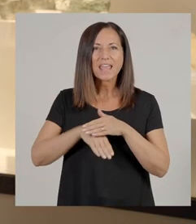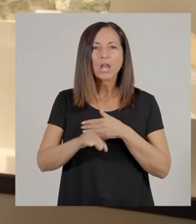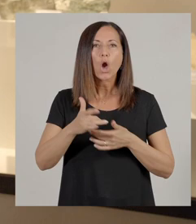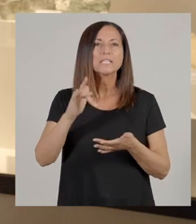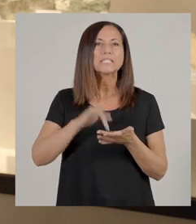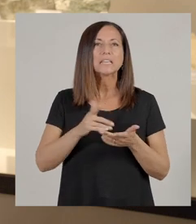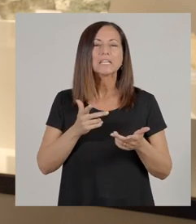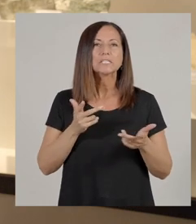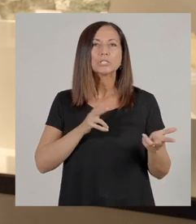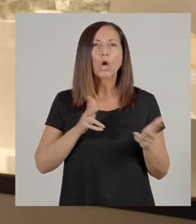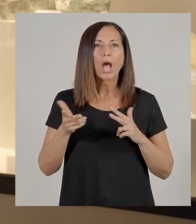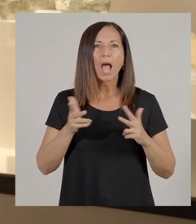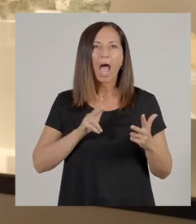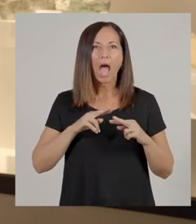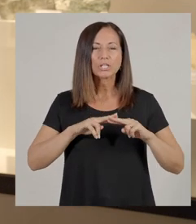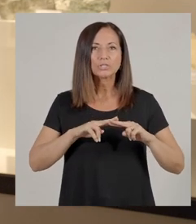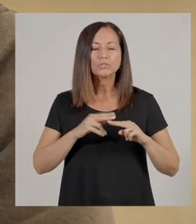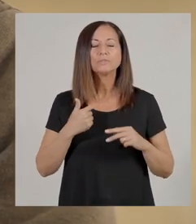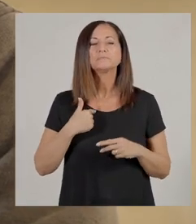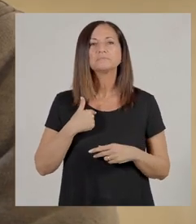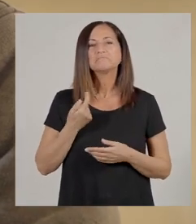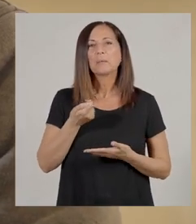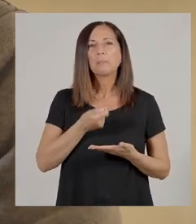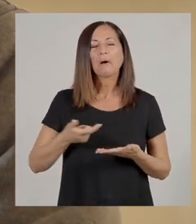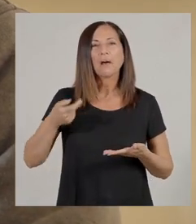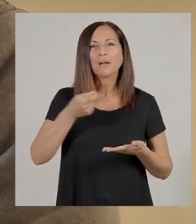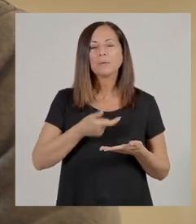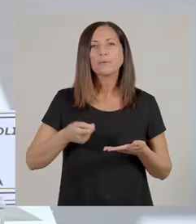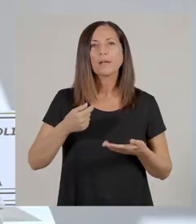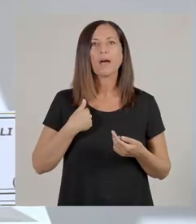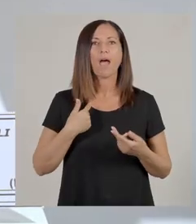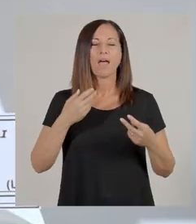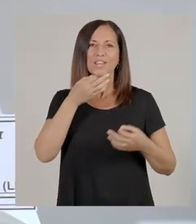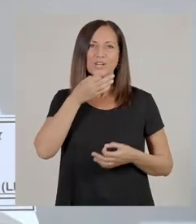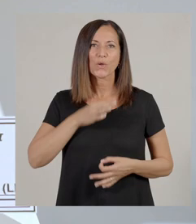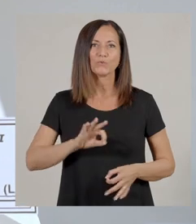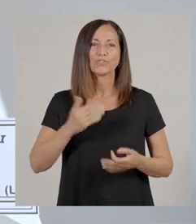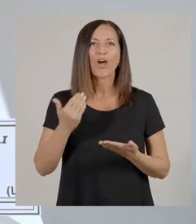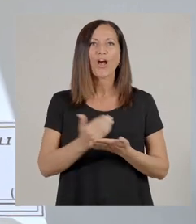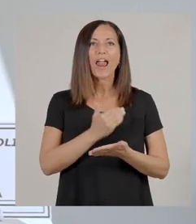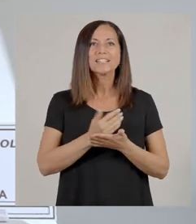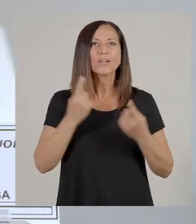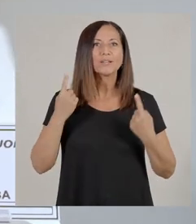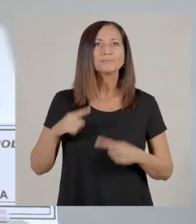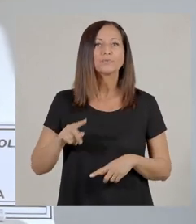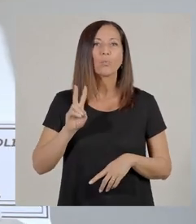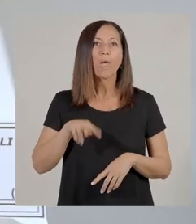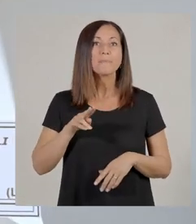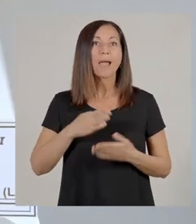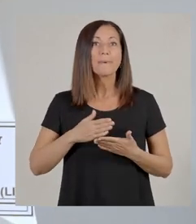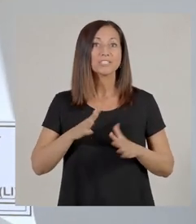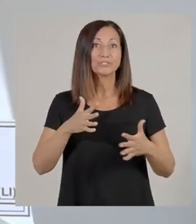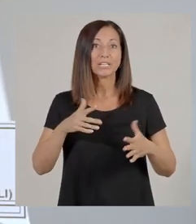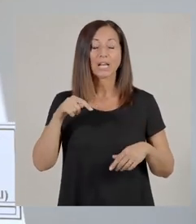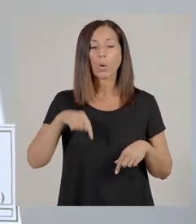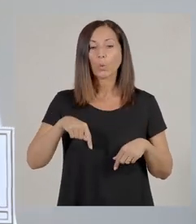siti di stoccaggio, eccetera, eccetera. E piano piano sono riuscito a fare questa piccola collezione, circa 2000